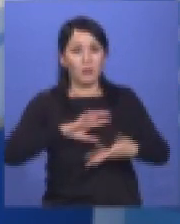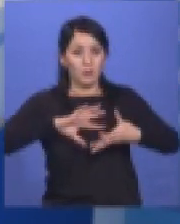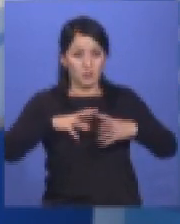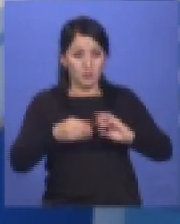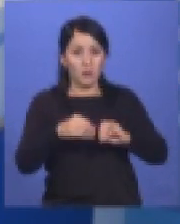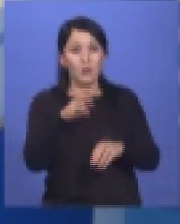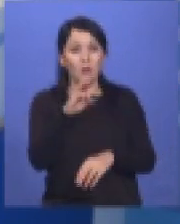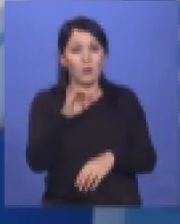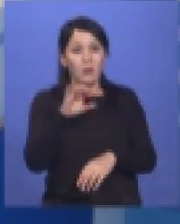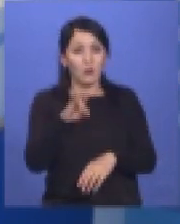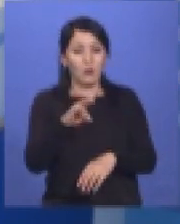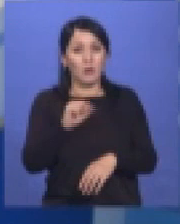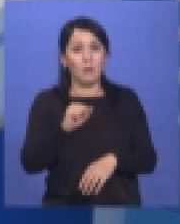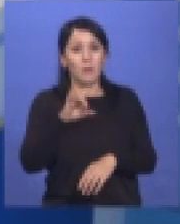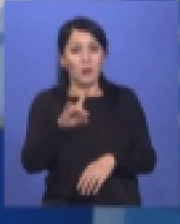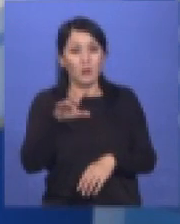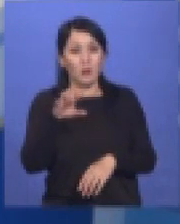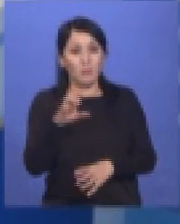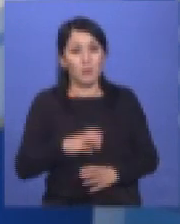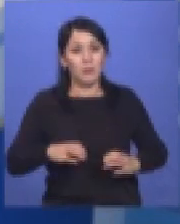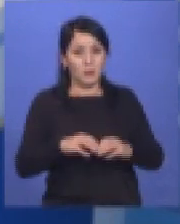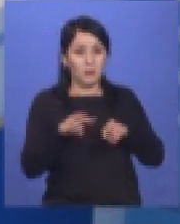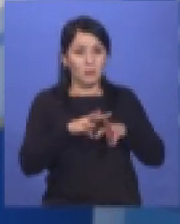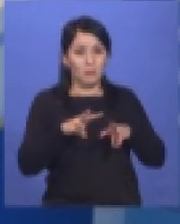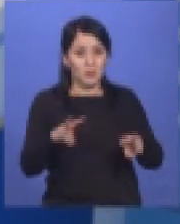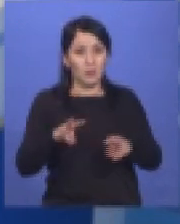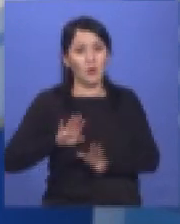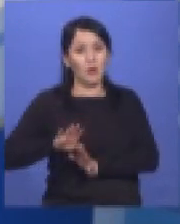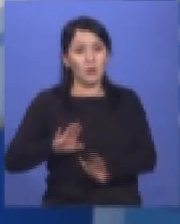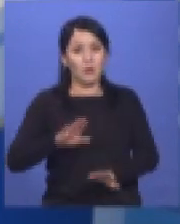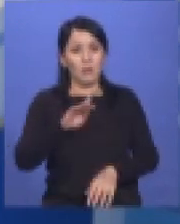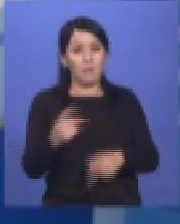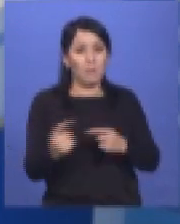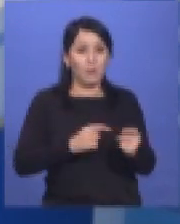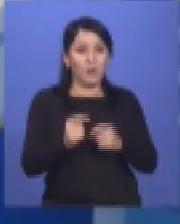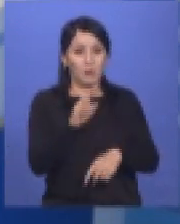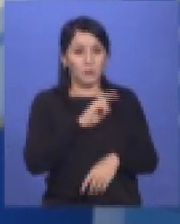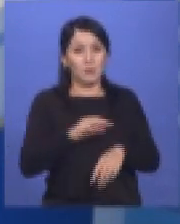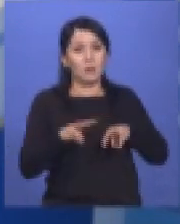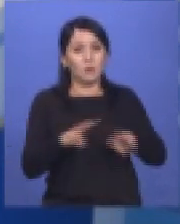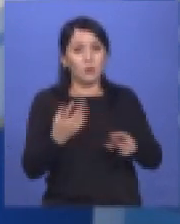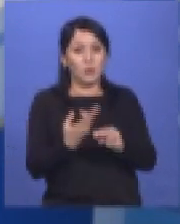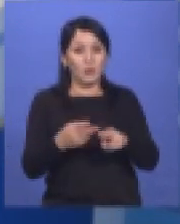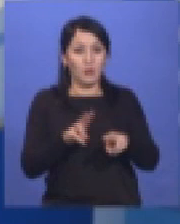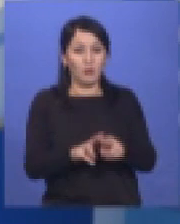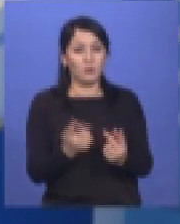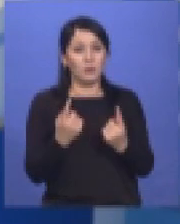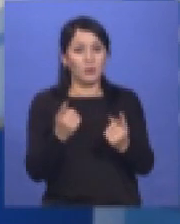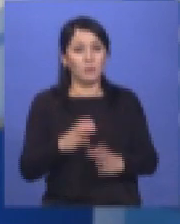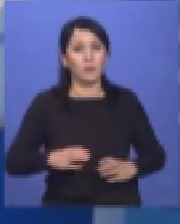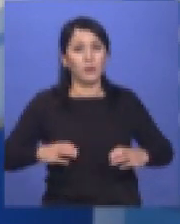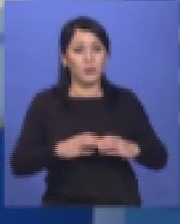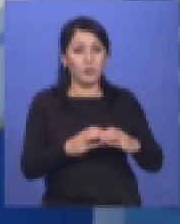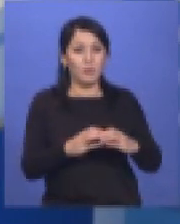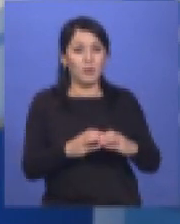нәтижесі. Асқар Мамин, Біріккен араб әмірліктері премьер-министрінің орынбасары, президент істер жөніндегі министрі, сондай-ақ ірі холдингтар